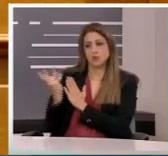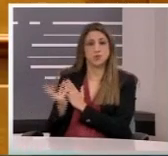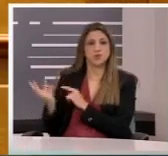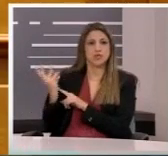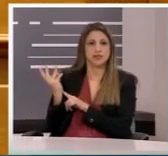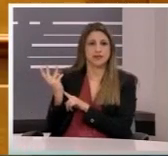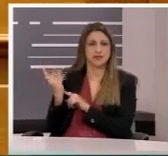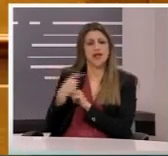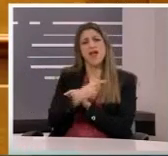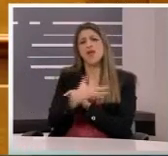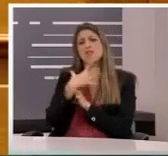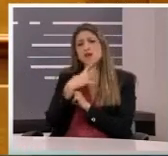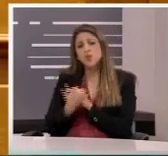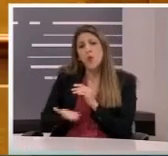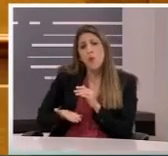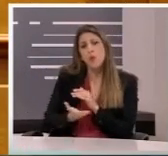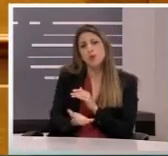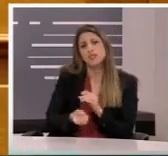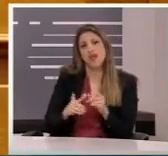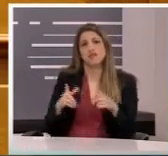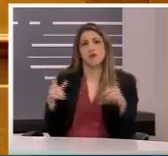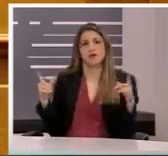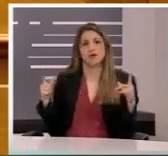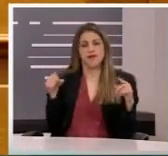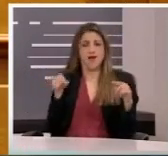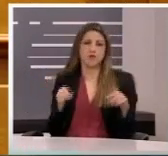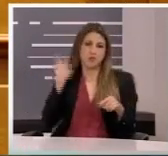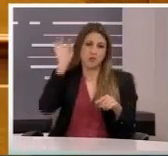πυρήνα της λογικής της παρέμβασης στο έργο της δικαιοσύνης.